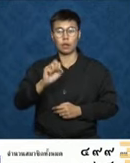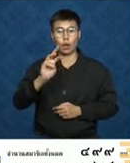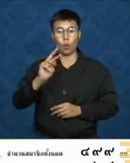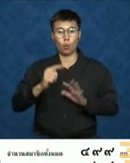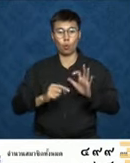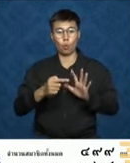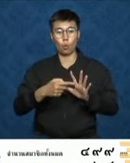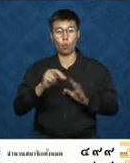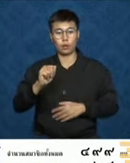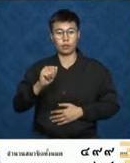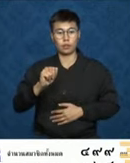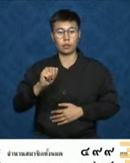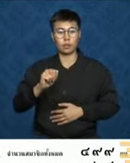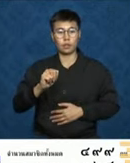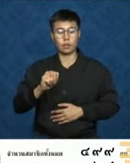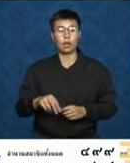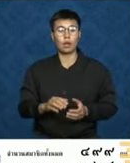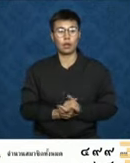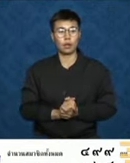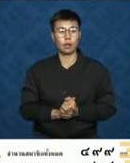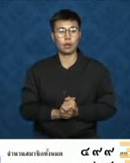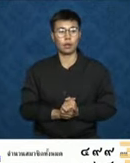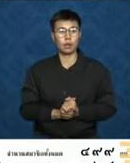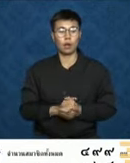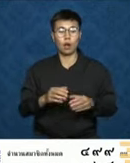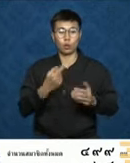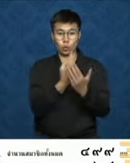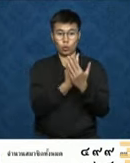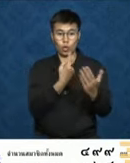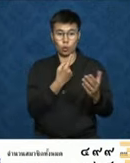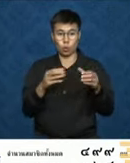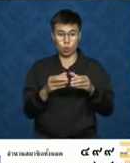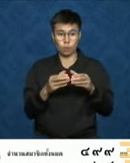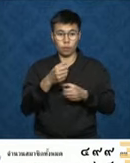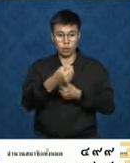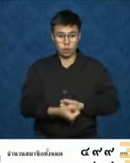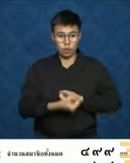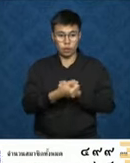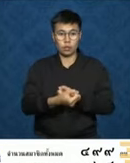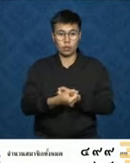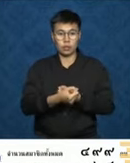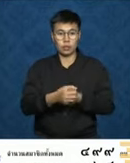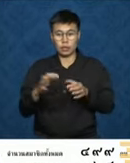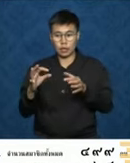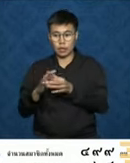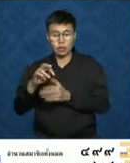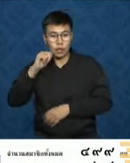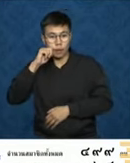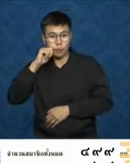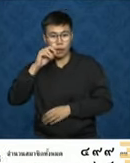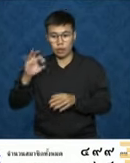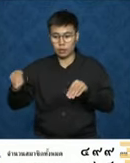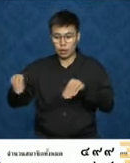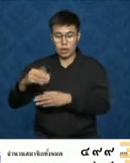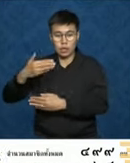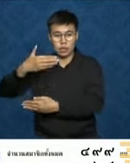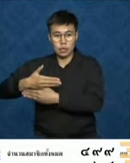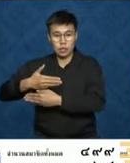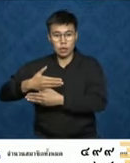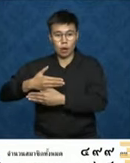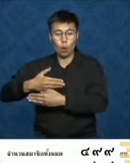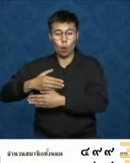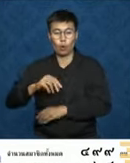บ้านม่วงน้ำตำบลฟาฝาาอำเภอจังหารเป็นตัวแทนกลุ่มเกษตรกรผู้ใช้น้ำจากเขื่อนวังยาง